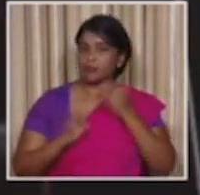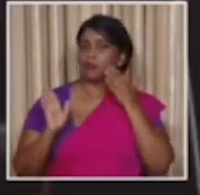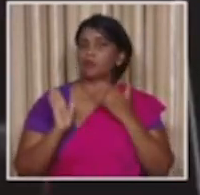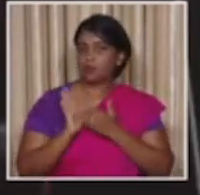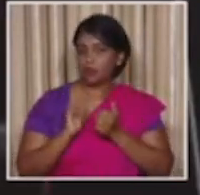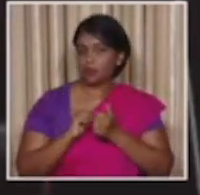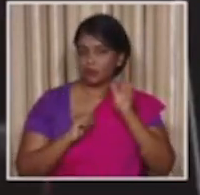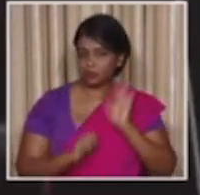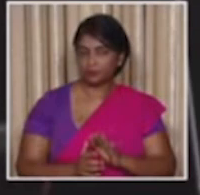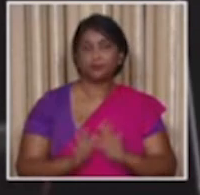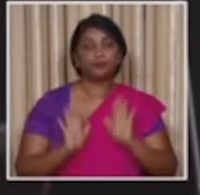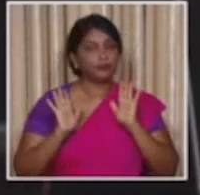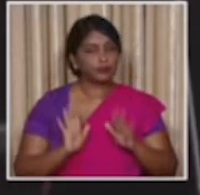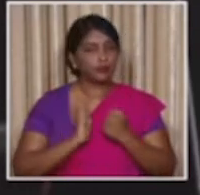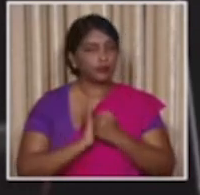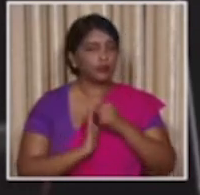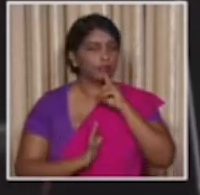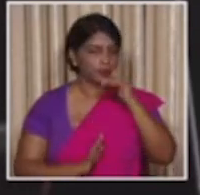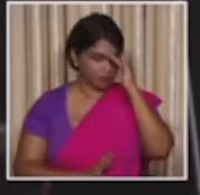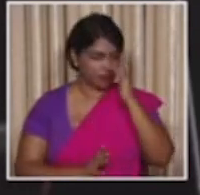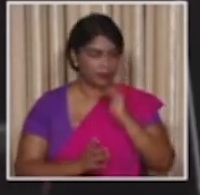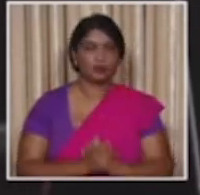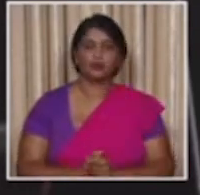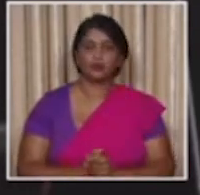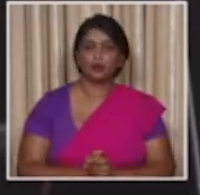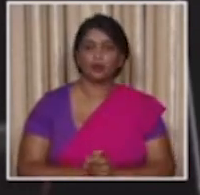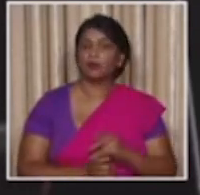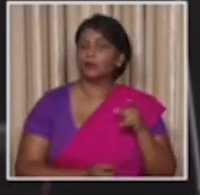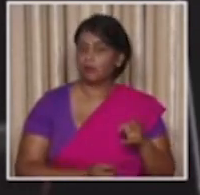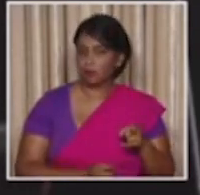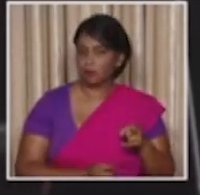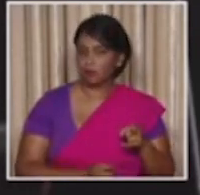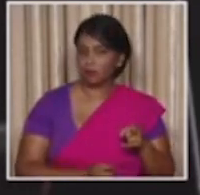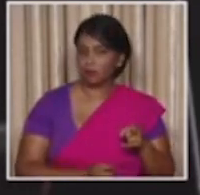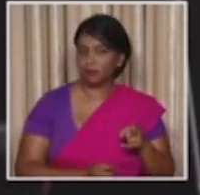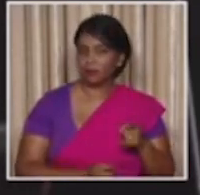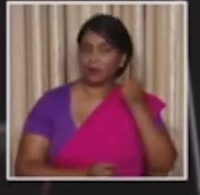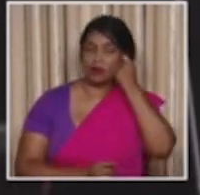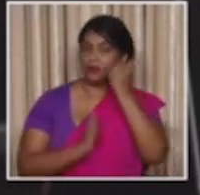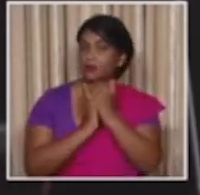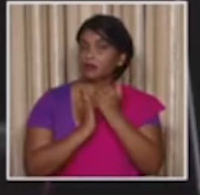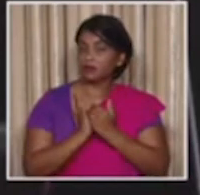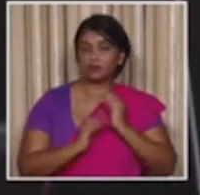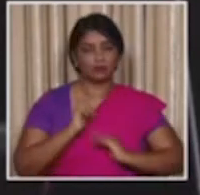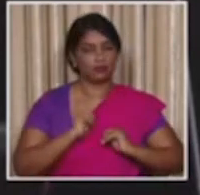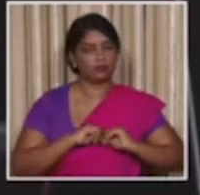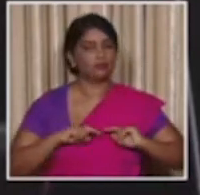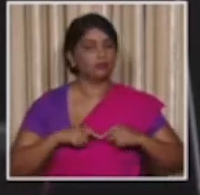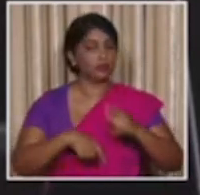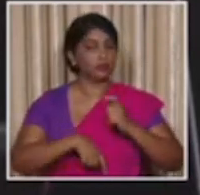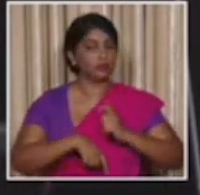තුළ තියෙන දෙයක්. හැබැයි ගරු කථානායකතුමනි, ඒ යෝජනාව ක්‍රියාත්මක